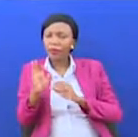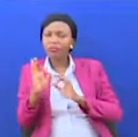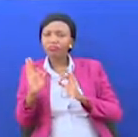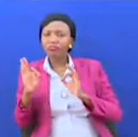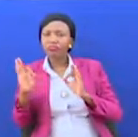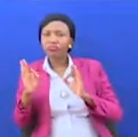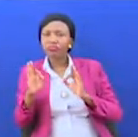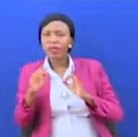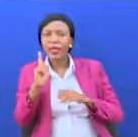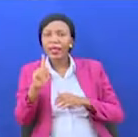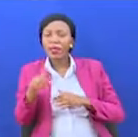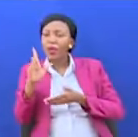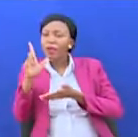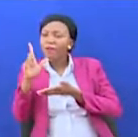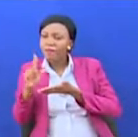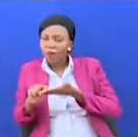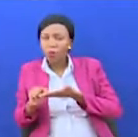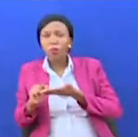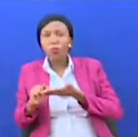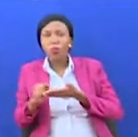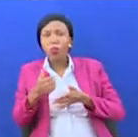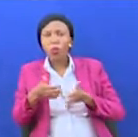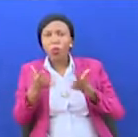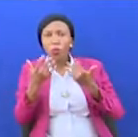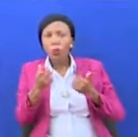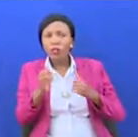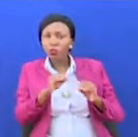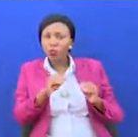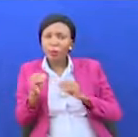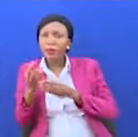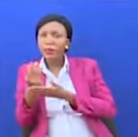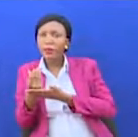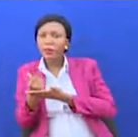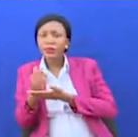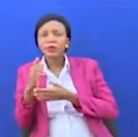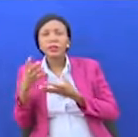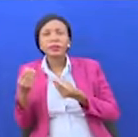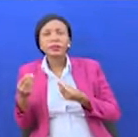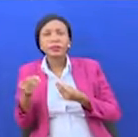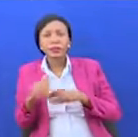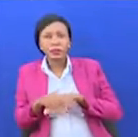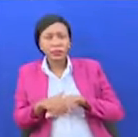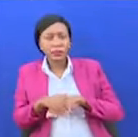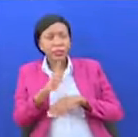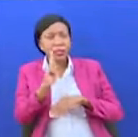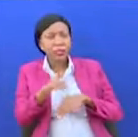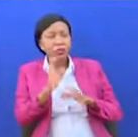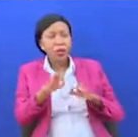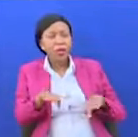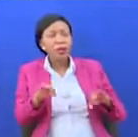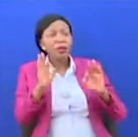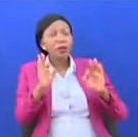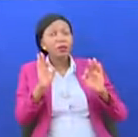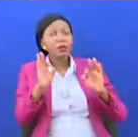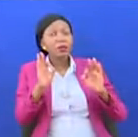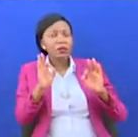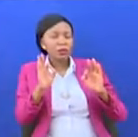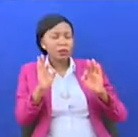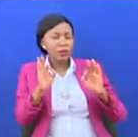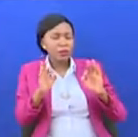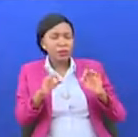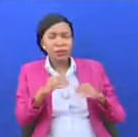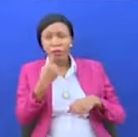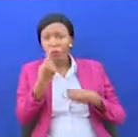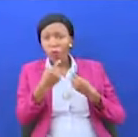awe ana uwezo akitumia kule aweze kutumia kwa bei rahisi. Ya tatu ziwe na quality nzuri, Mlangira alikuwa akizungumza hapa habari